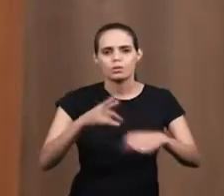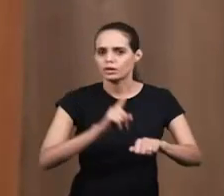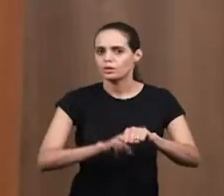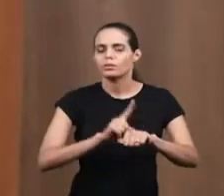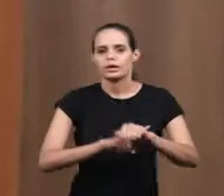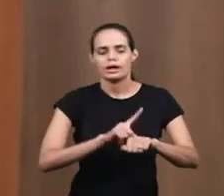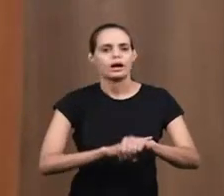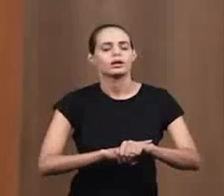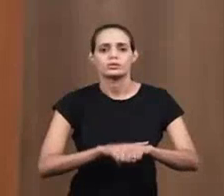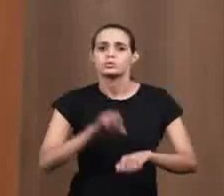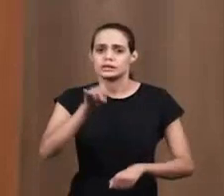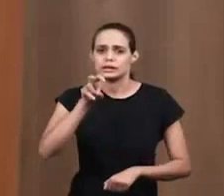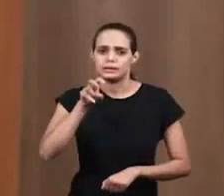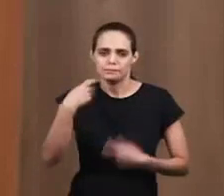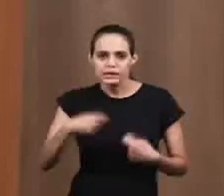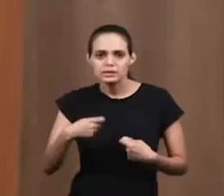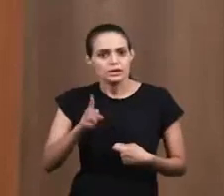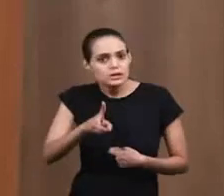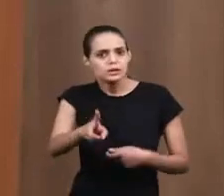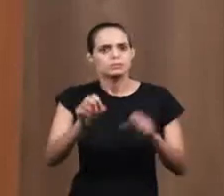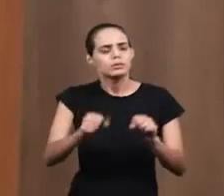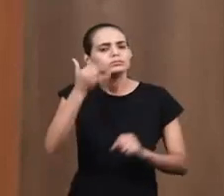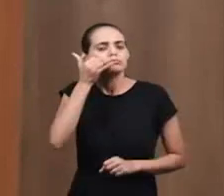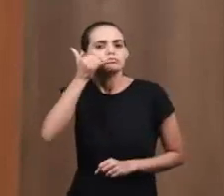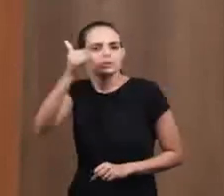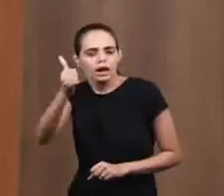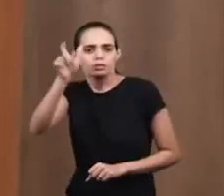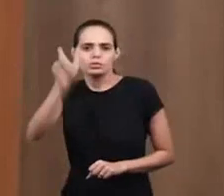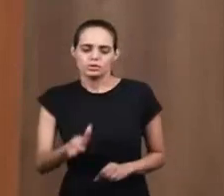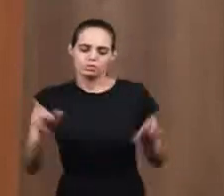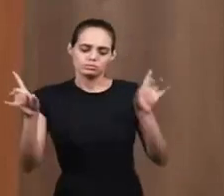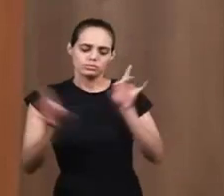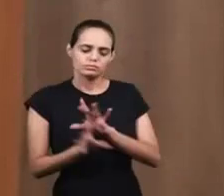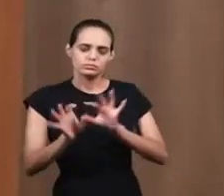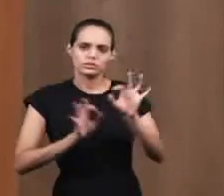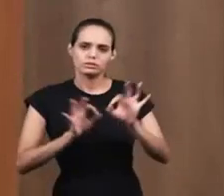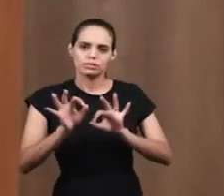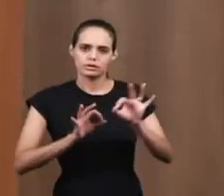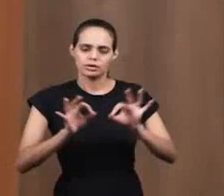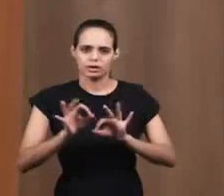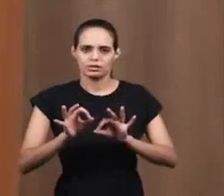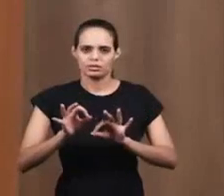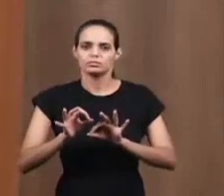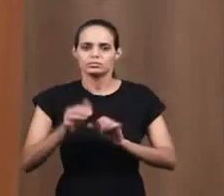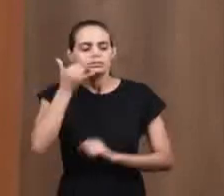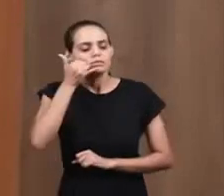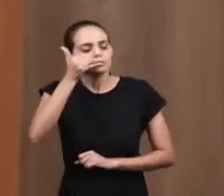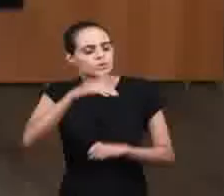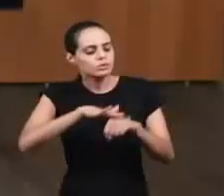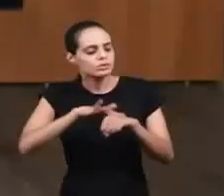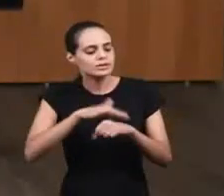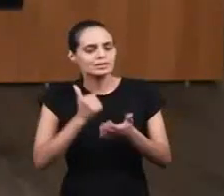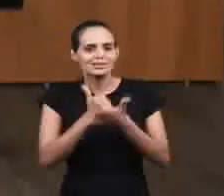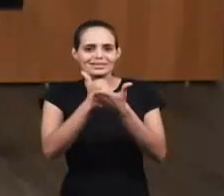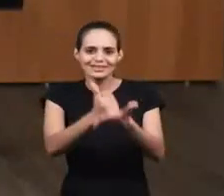notwendig. Und immer wird jemand bereitstehen, um Sie zu unterstützen, um für Sie zu beten.